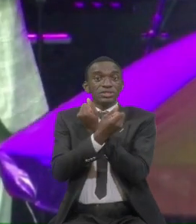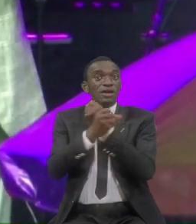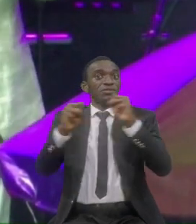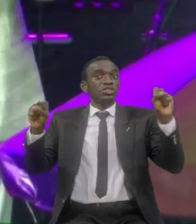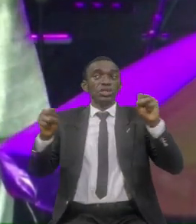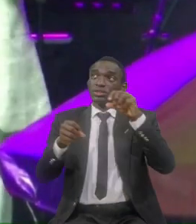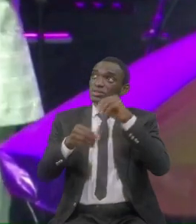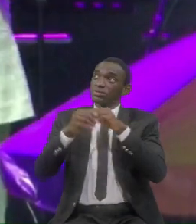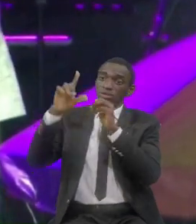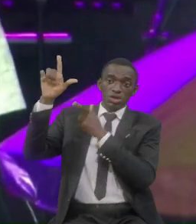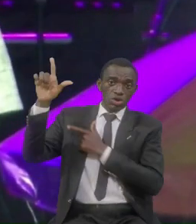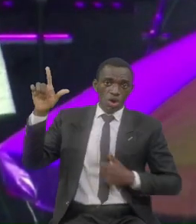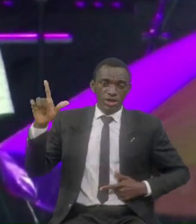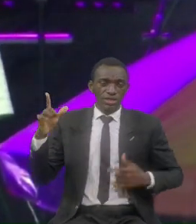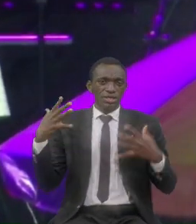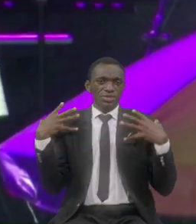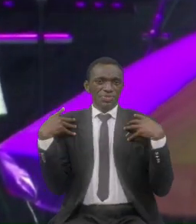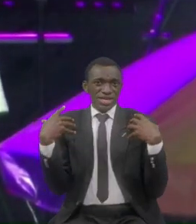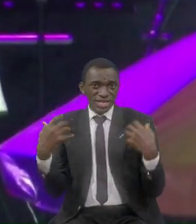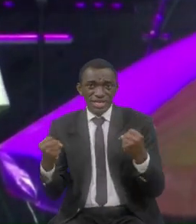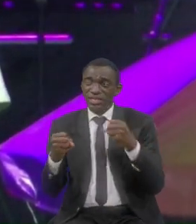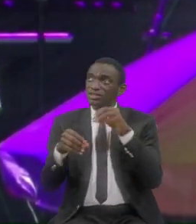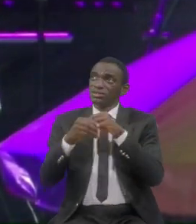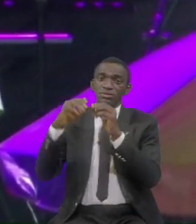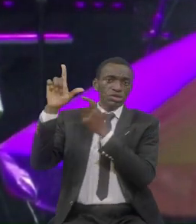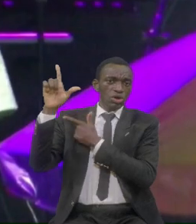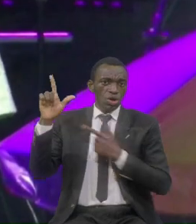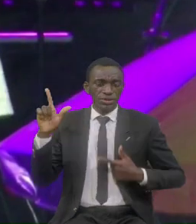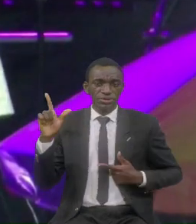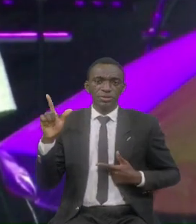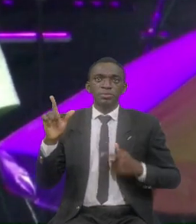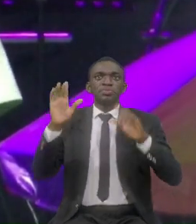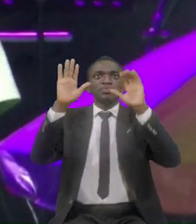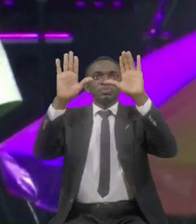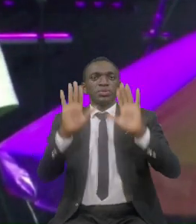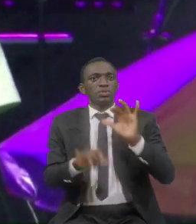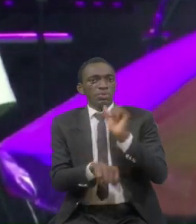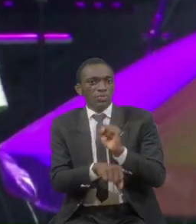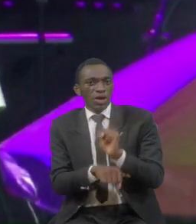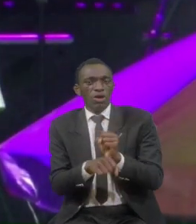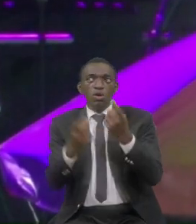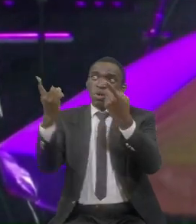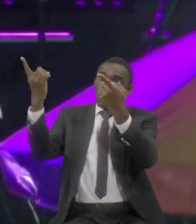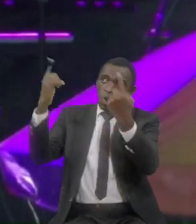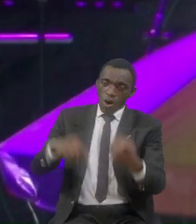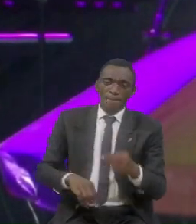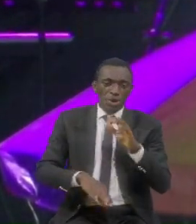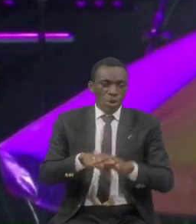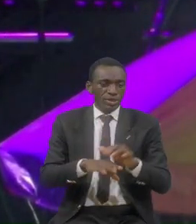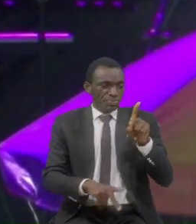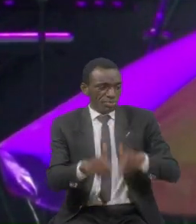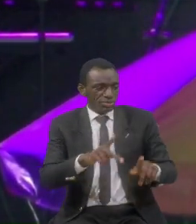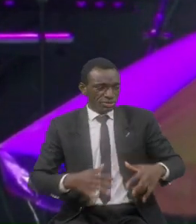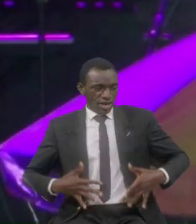kaluwasan dinha sa healing in the Lord. Ang kayuhan dinha sa Ginoo. Miracle coming upon the lives of people. Milagro mo abot dinha